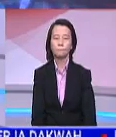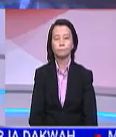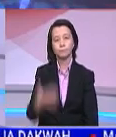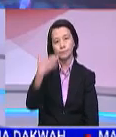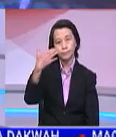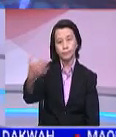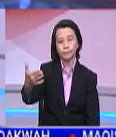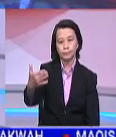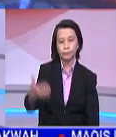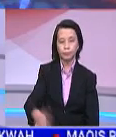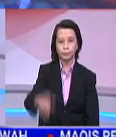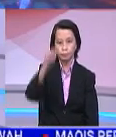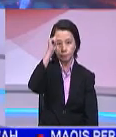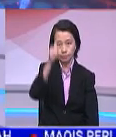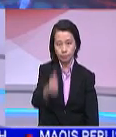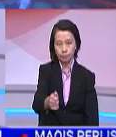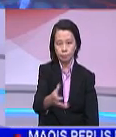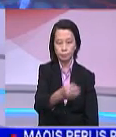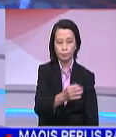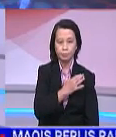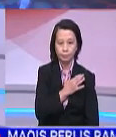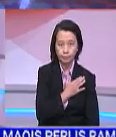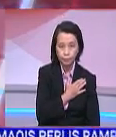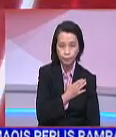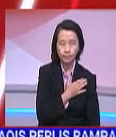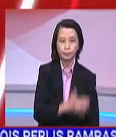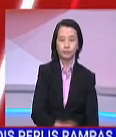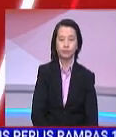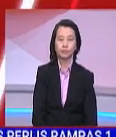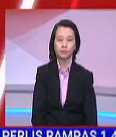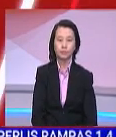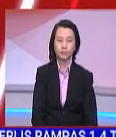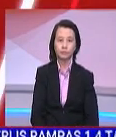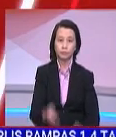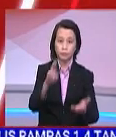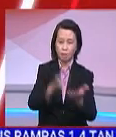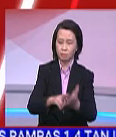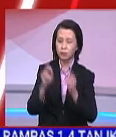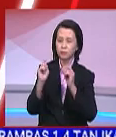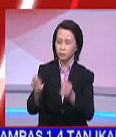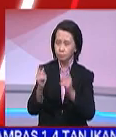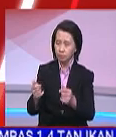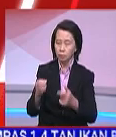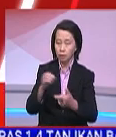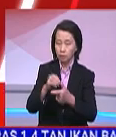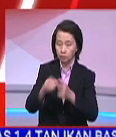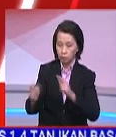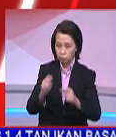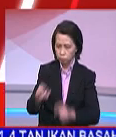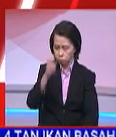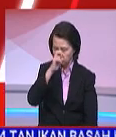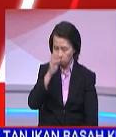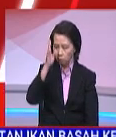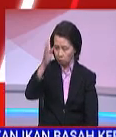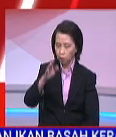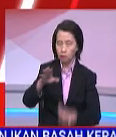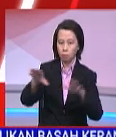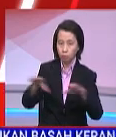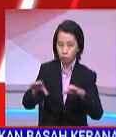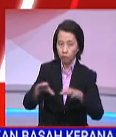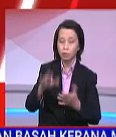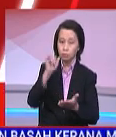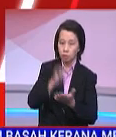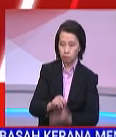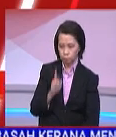cuma kasih assalamualaikum dan salam sejahtera daftar segera atau tindakan tegas akan diambil